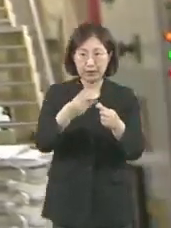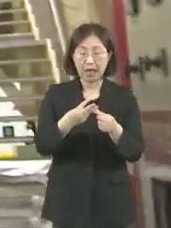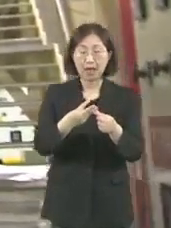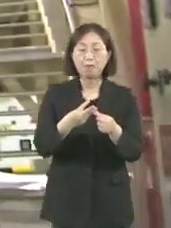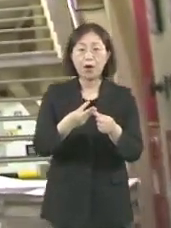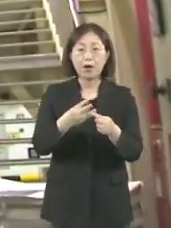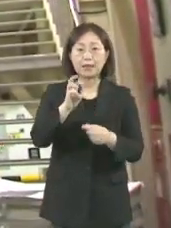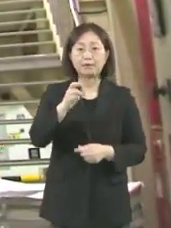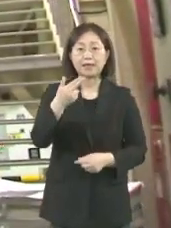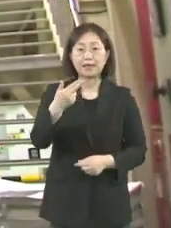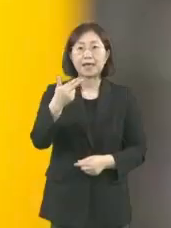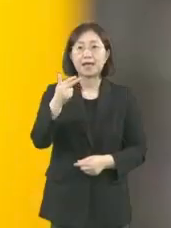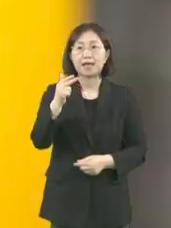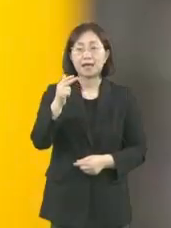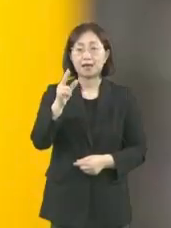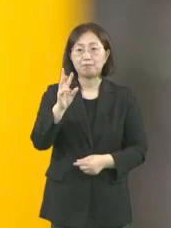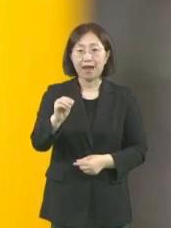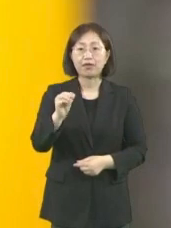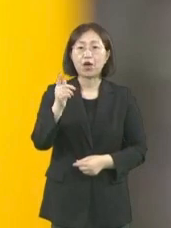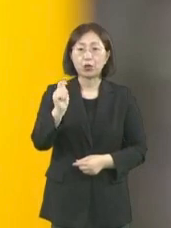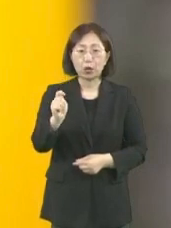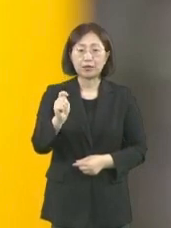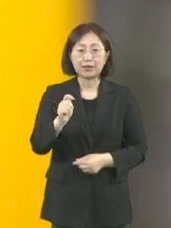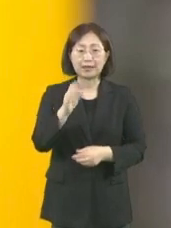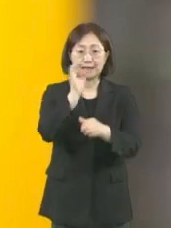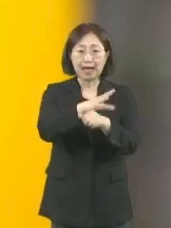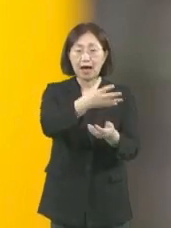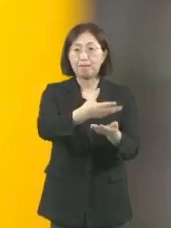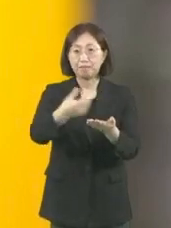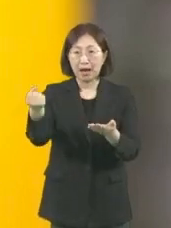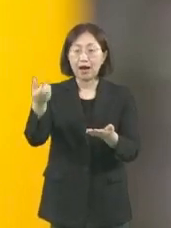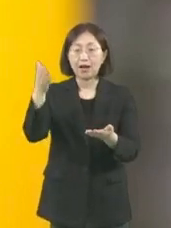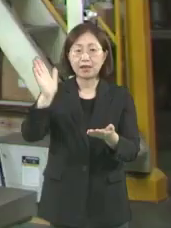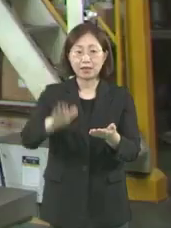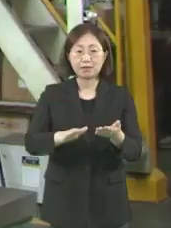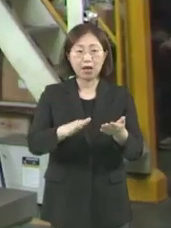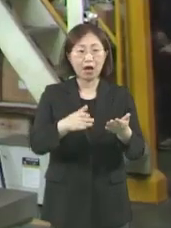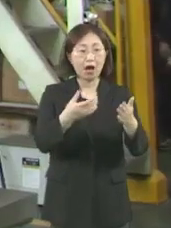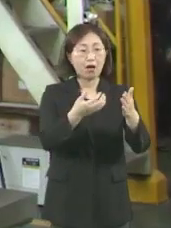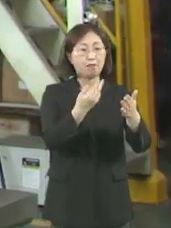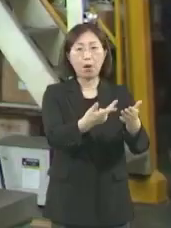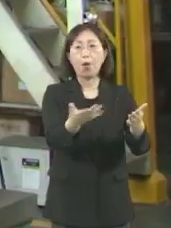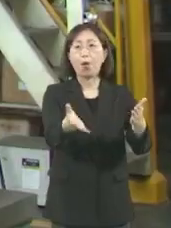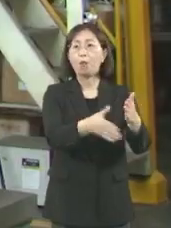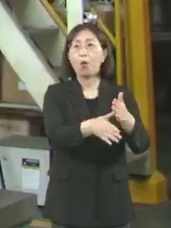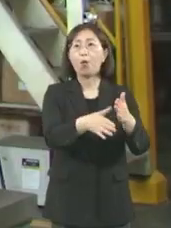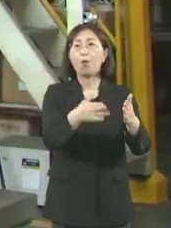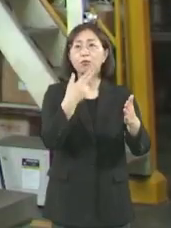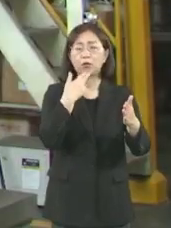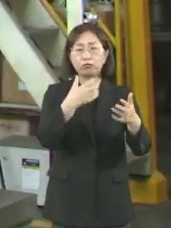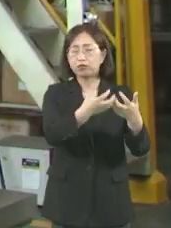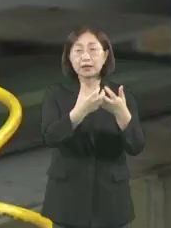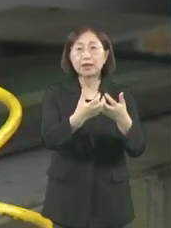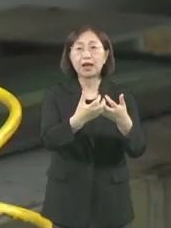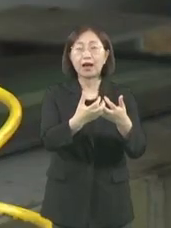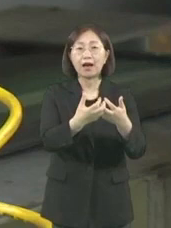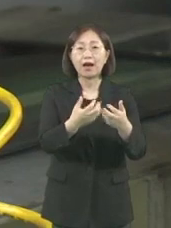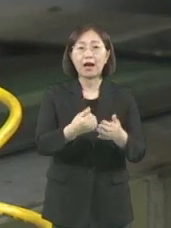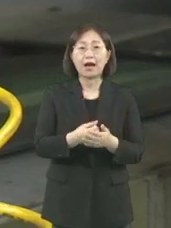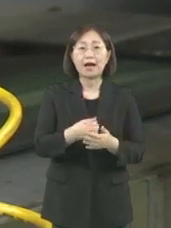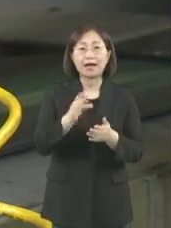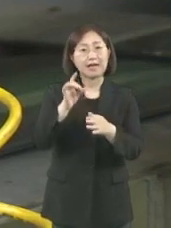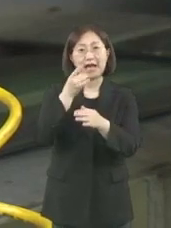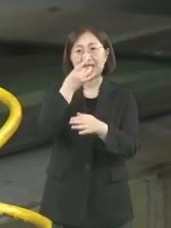나서 37만 톤을 사들였지만 이렇게까지 된 건 쌀 소비 자체가 안 되기 때문입니다. 30년 전 한